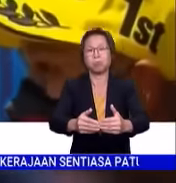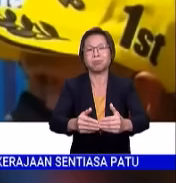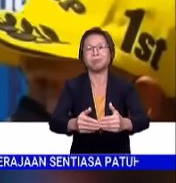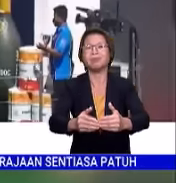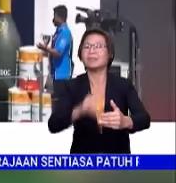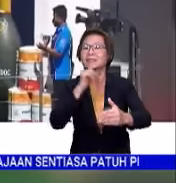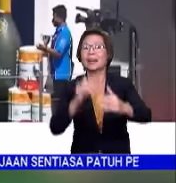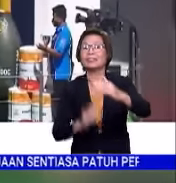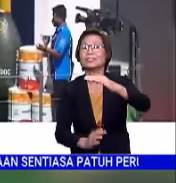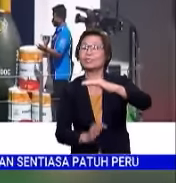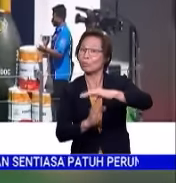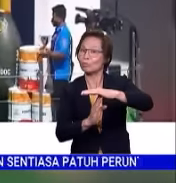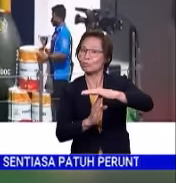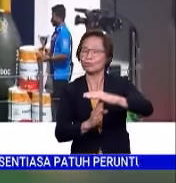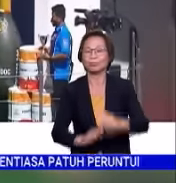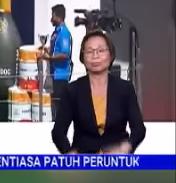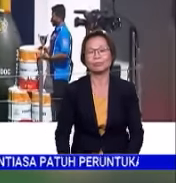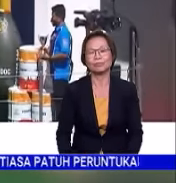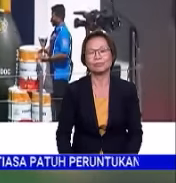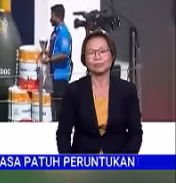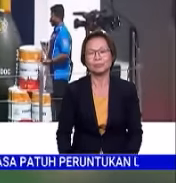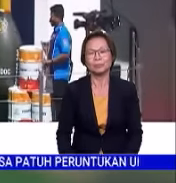tengah jalan.